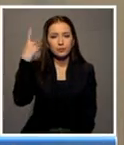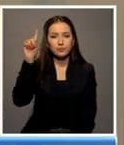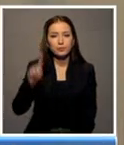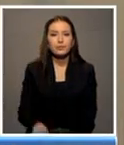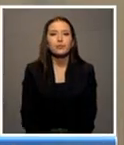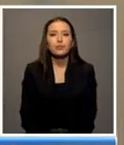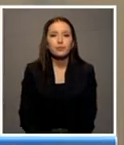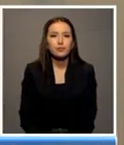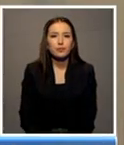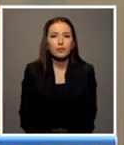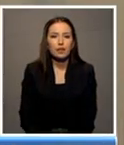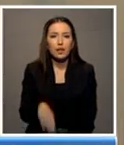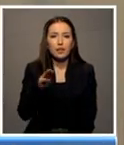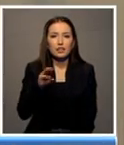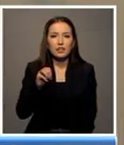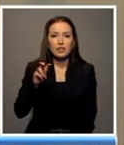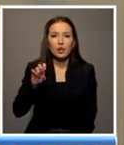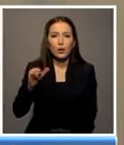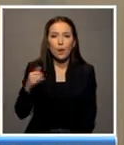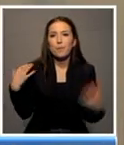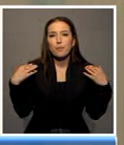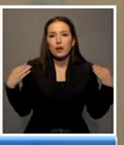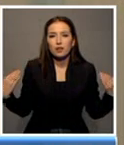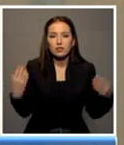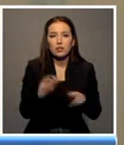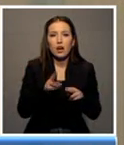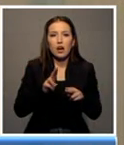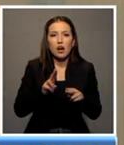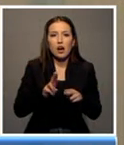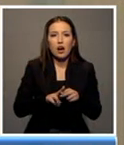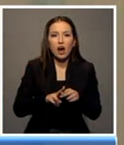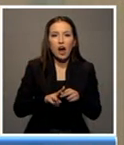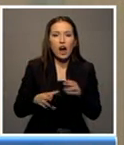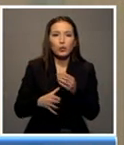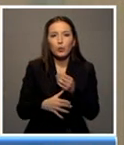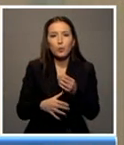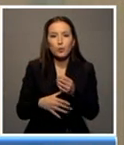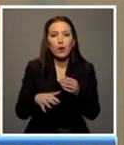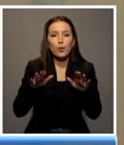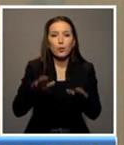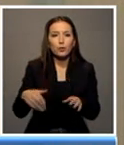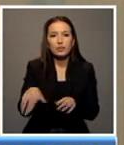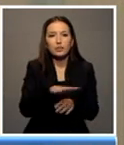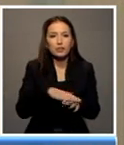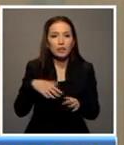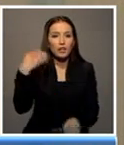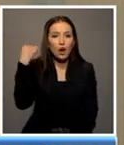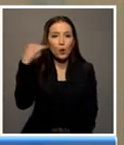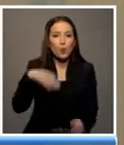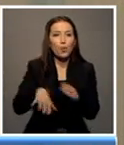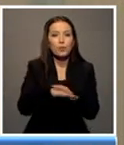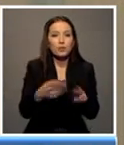Тілеу батыр бүгін қойылып отырған пьесаның осынау Ақтөбе өңірінің тумасы, Ақтөбе өңірінен кеше 17-ші ғасырда өмір сүрген